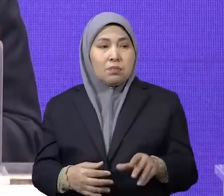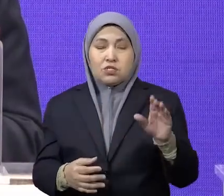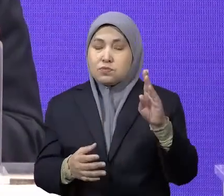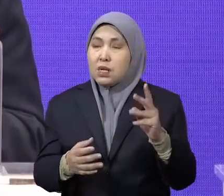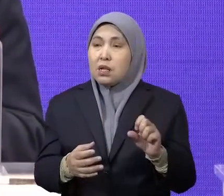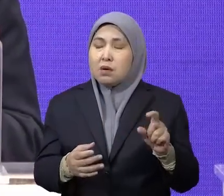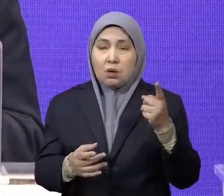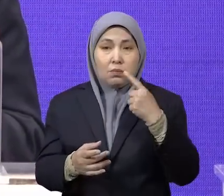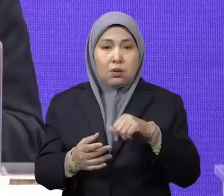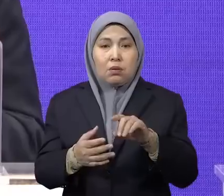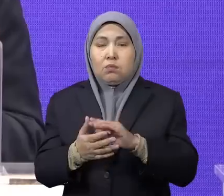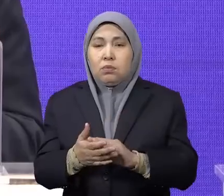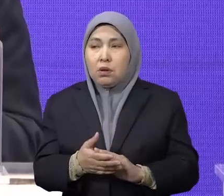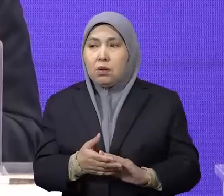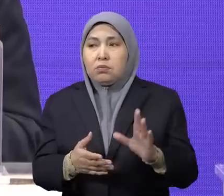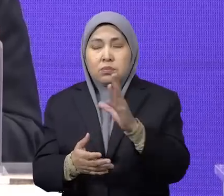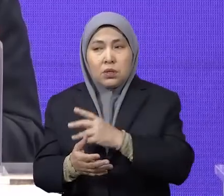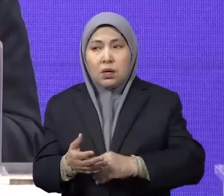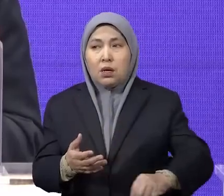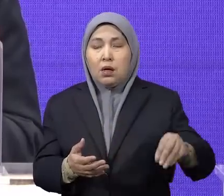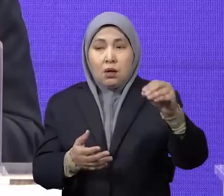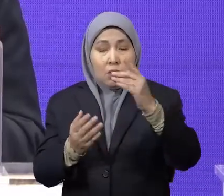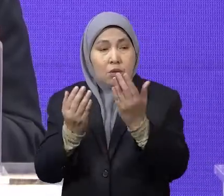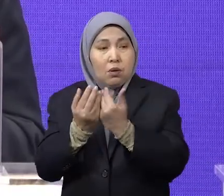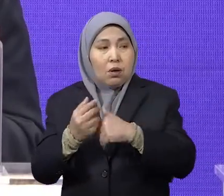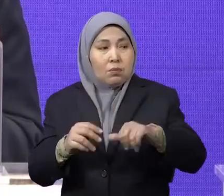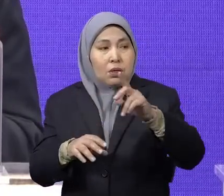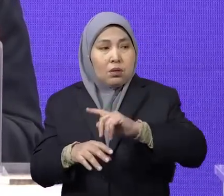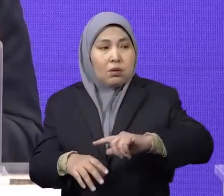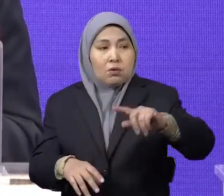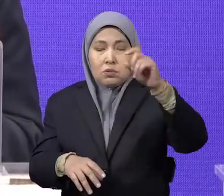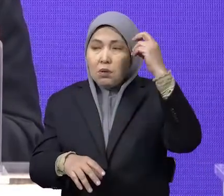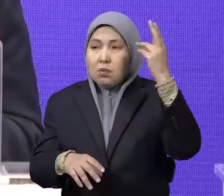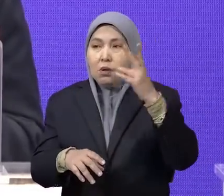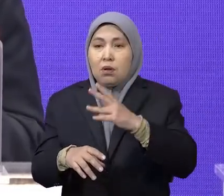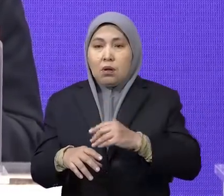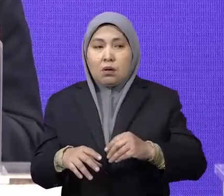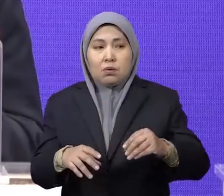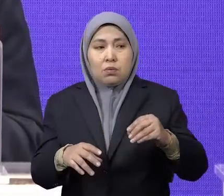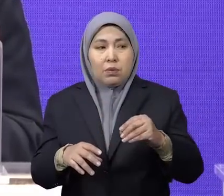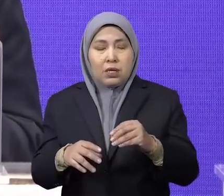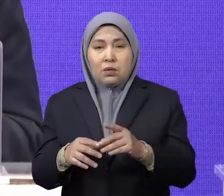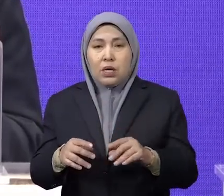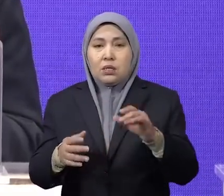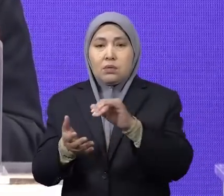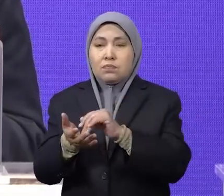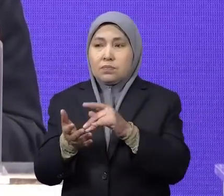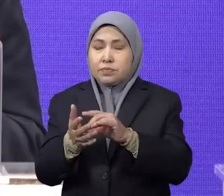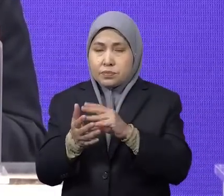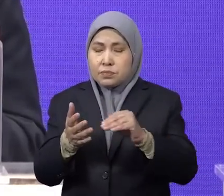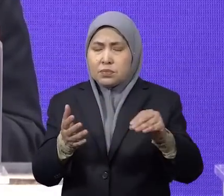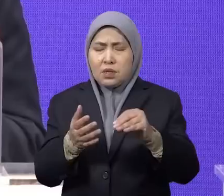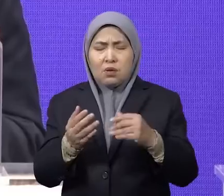الرحمن الرحيم الحمد لله رب العالمين والصلاة والسلام على أشرف الأنبياء والمرسلين سيدنا محمد وعلى